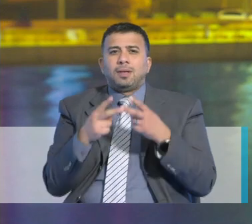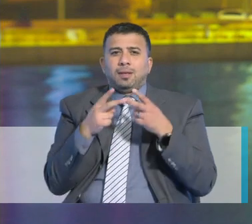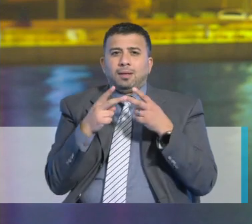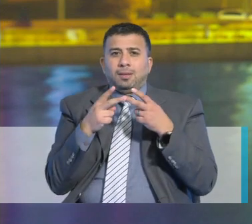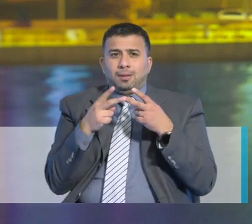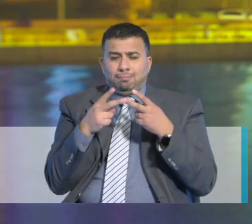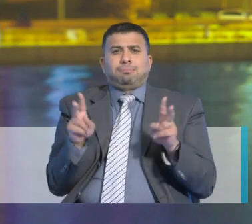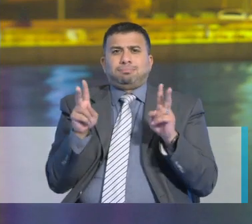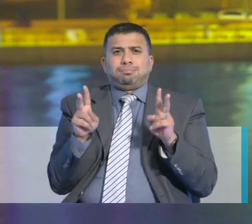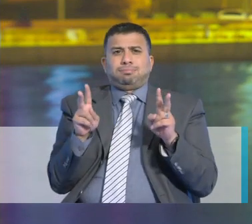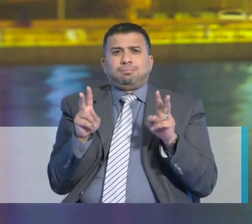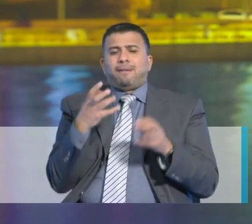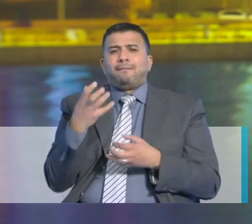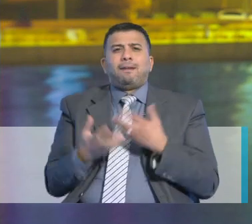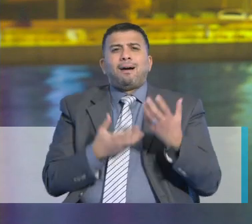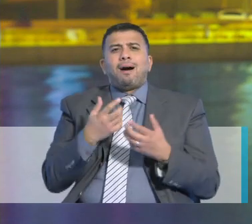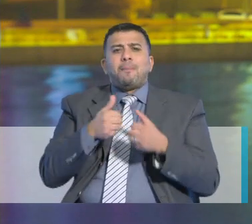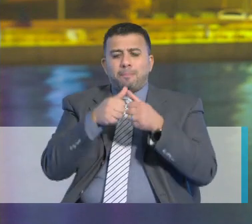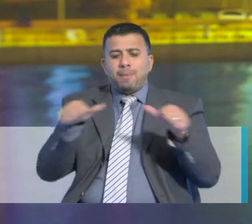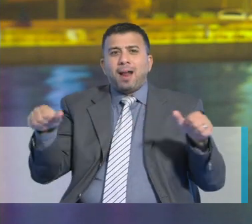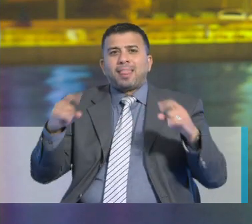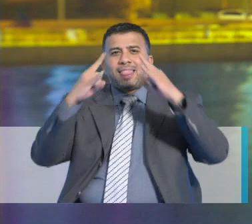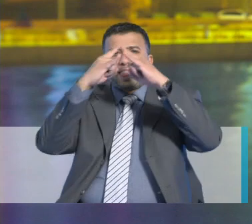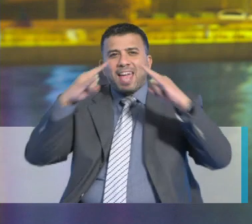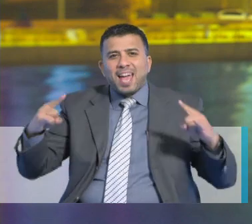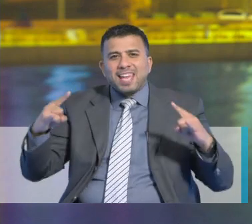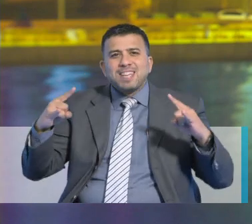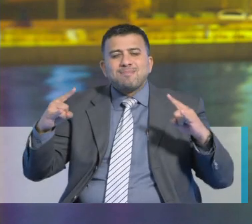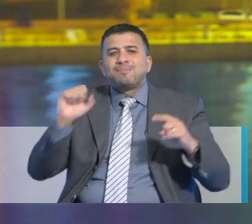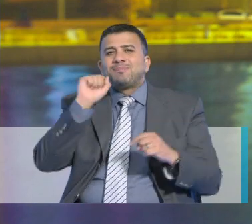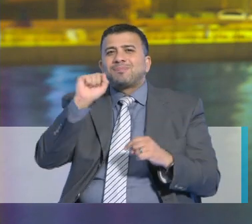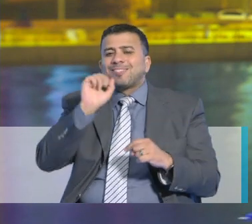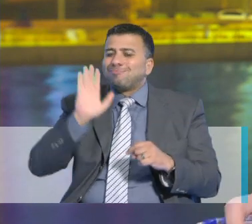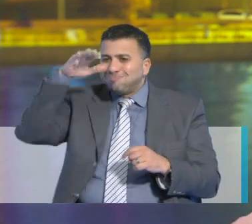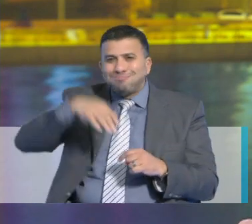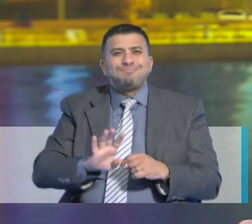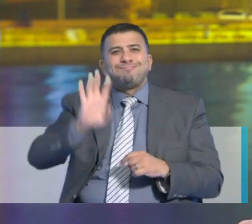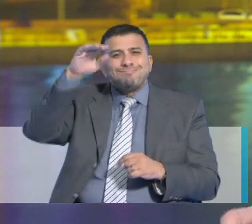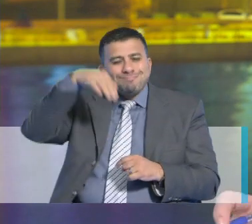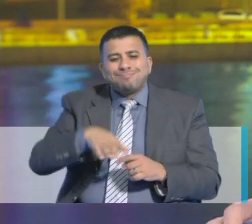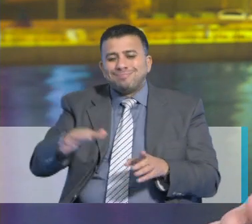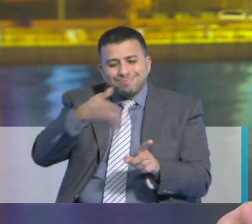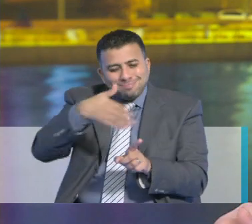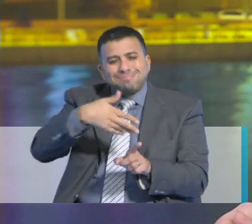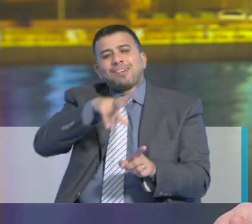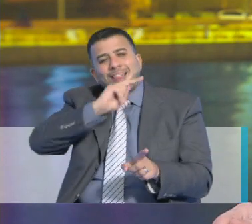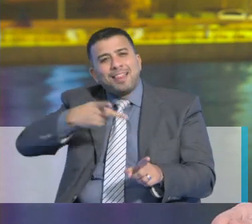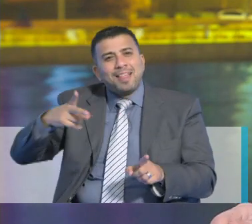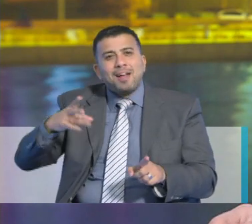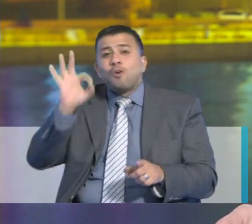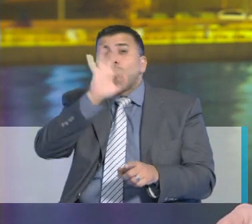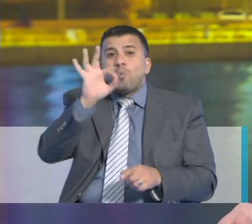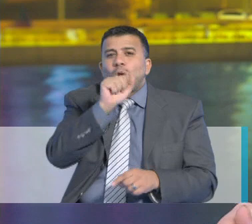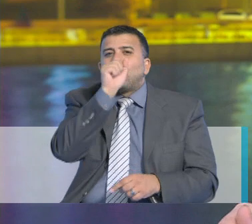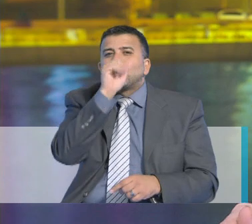انطلقت فعاليات النسخة الأولى من معرض التخييم والمغامرات 2019 الذي ينظمه مركز أكسبو